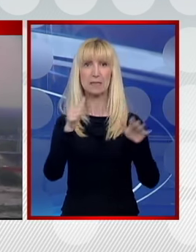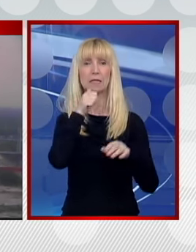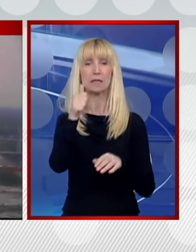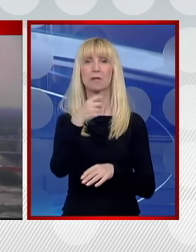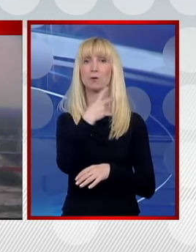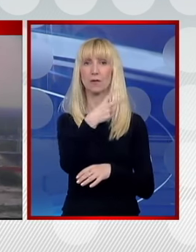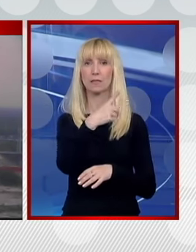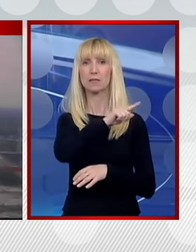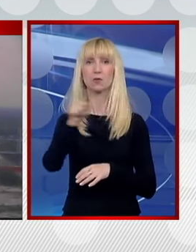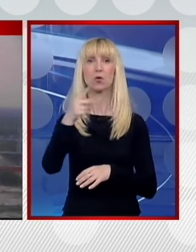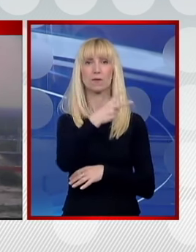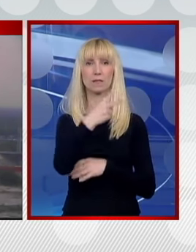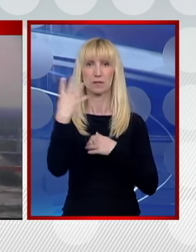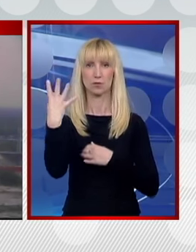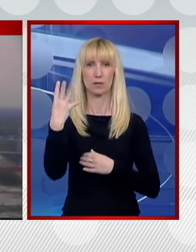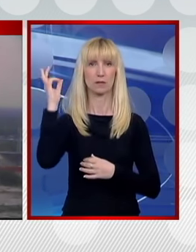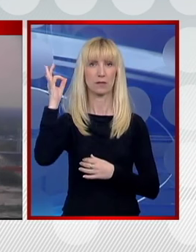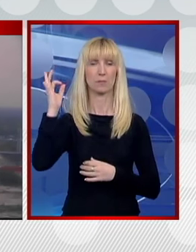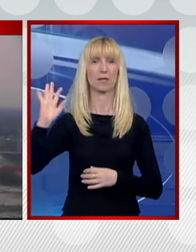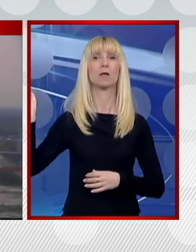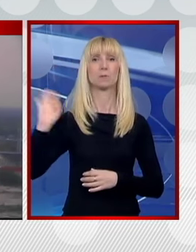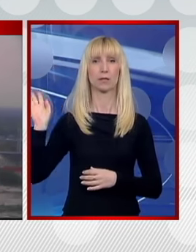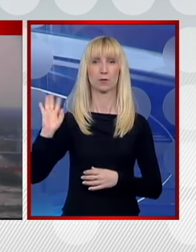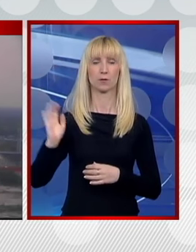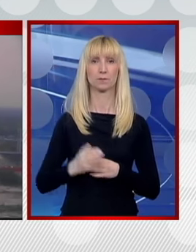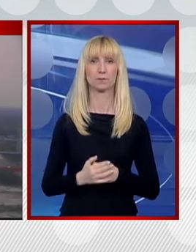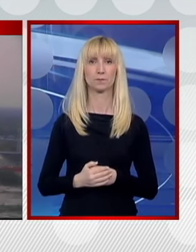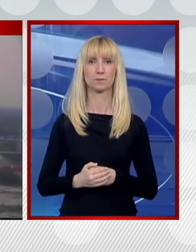16, dnevna od 20 do 24 stepena.